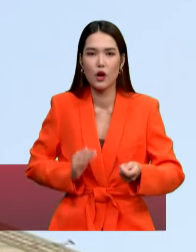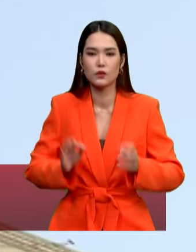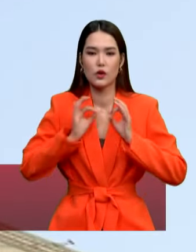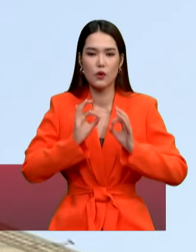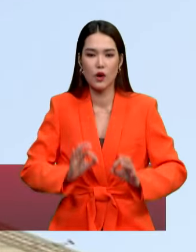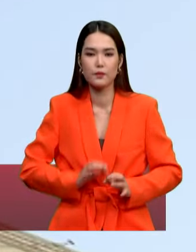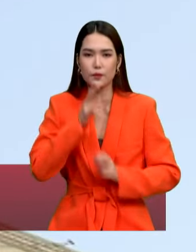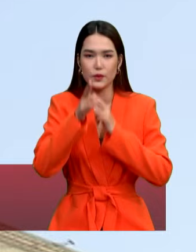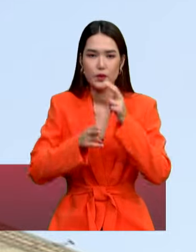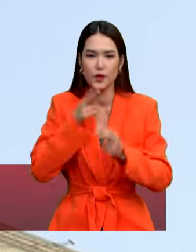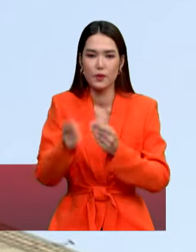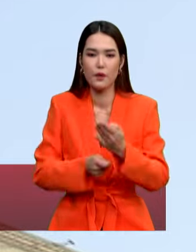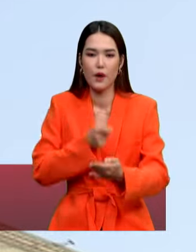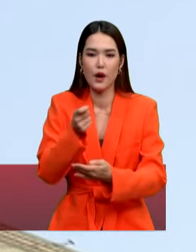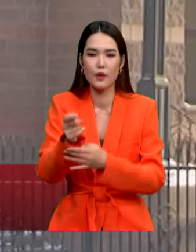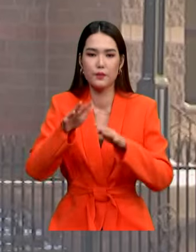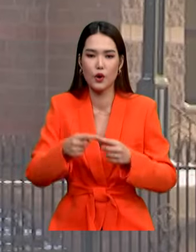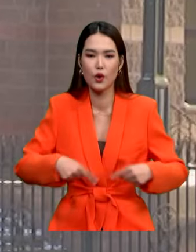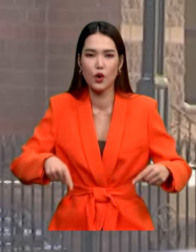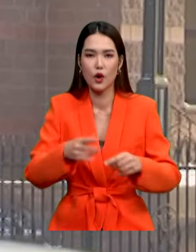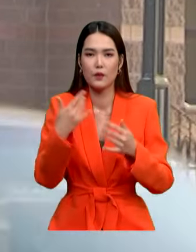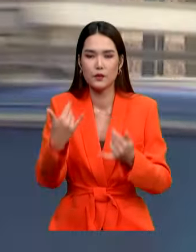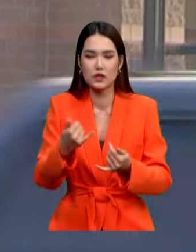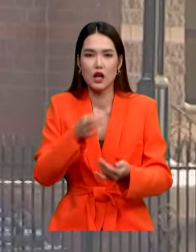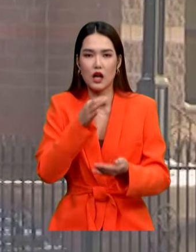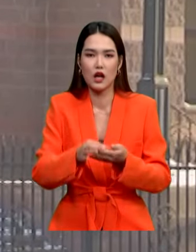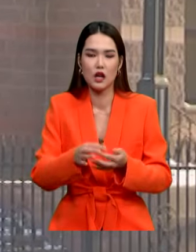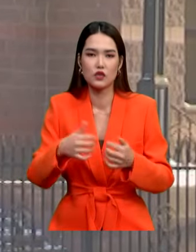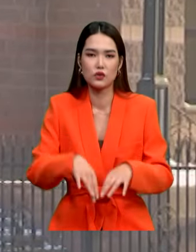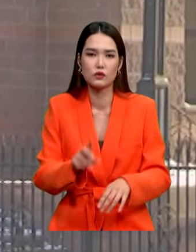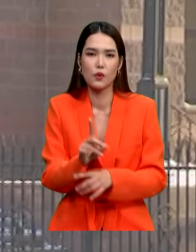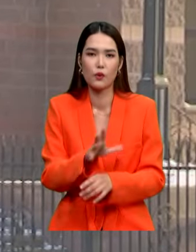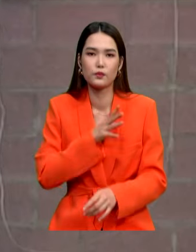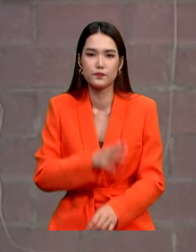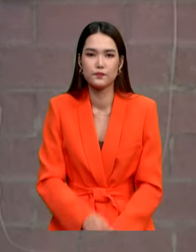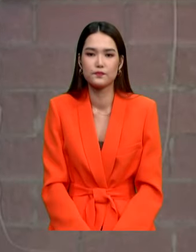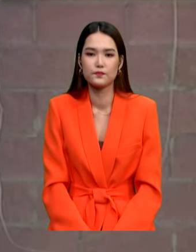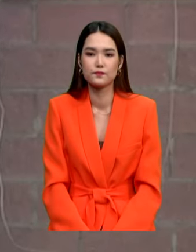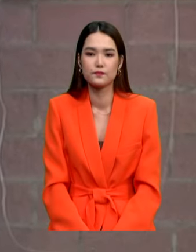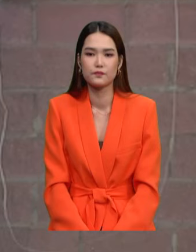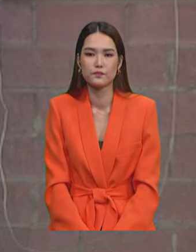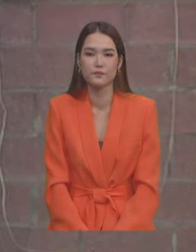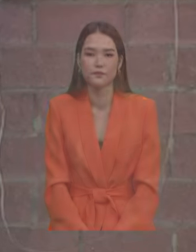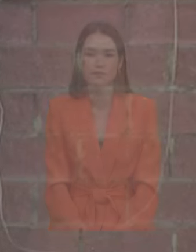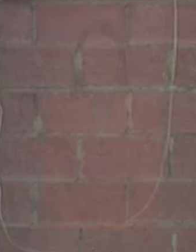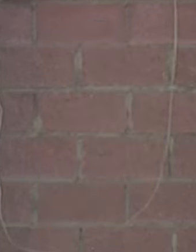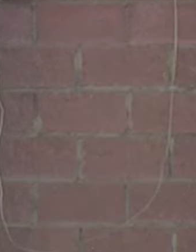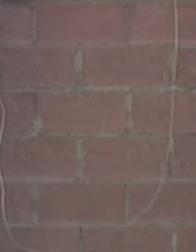прокуратураға шағым жазды. Бұл дауға құзырлы орган нүкте қоюы тиіс. Гүлнұр Мұратқызы, Ғабиден Жоқышев, Атамекен Бизнес, Қостанай.